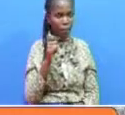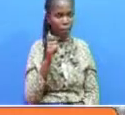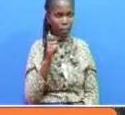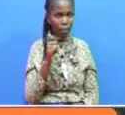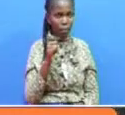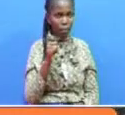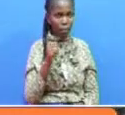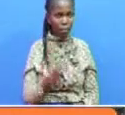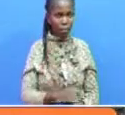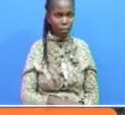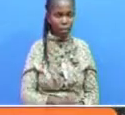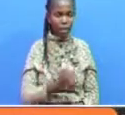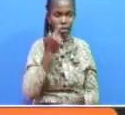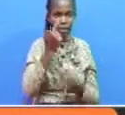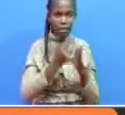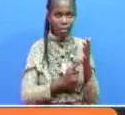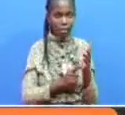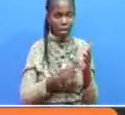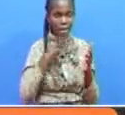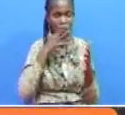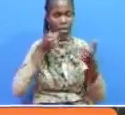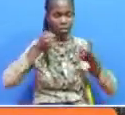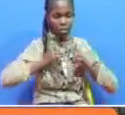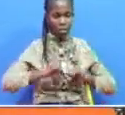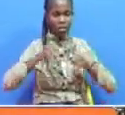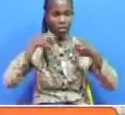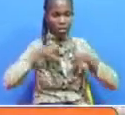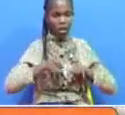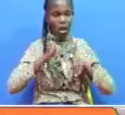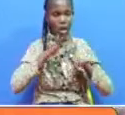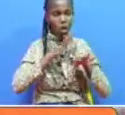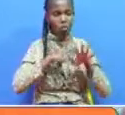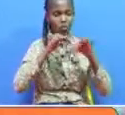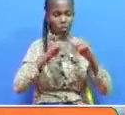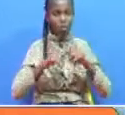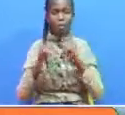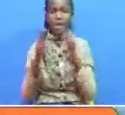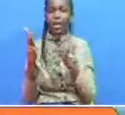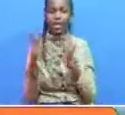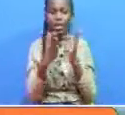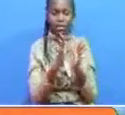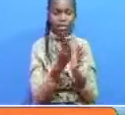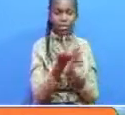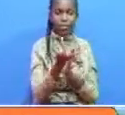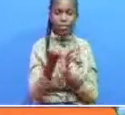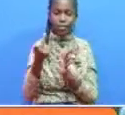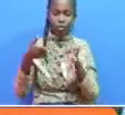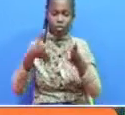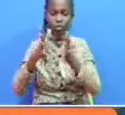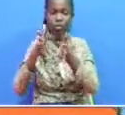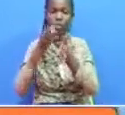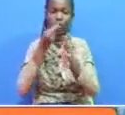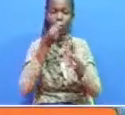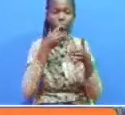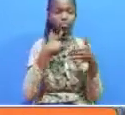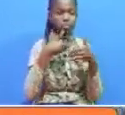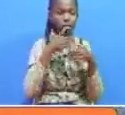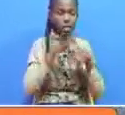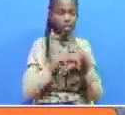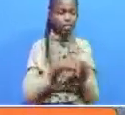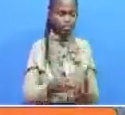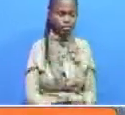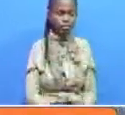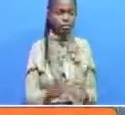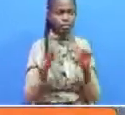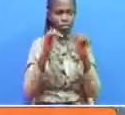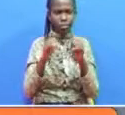Mr. Gachetha. Nuhu watakana nugu kia viti muno ngaliko ya uimi. Nigenda kina mu Kenya hato nukuitha nevuso ya liu mesani. Kilimo